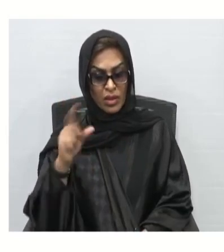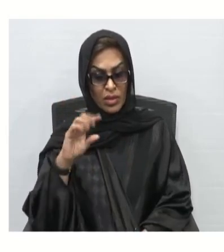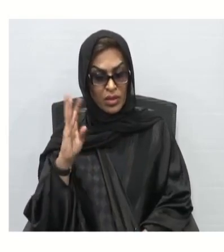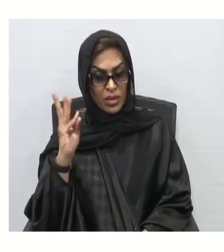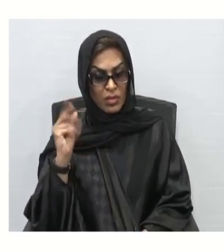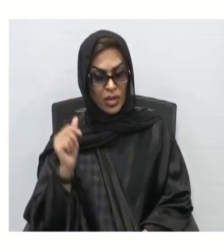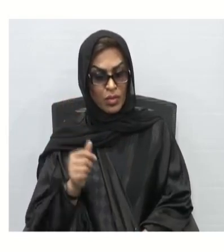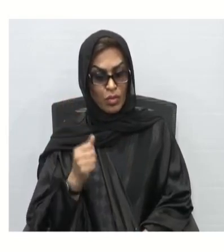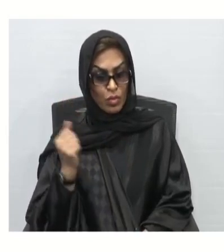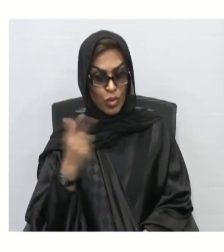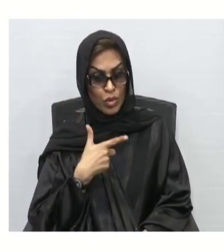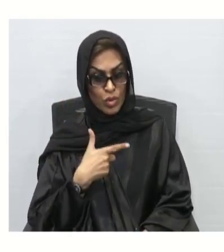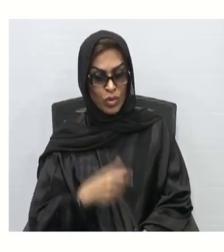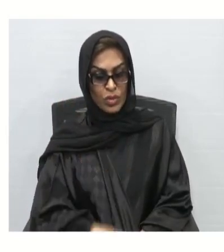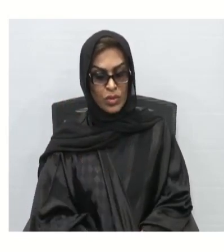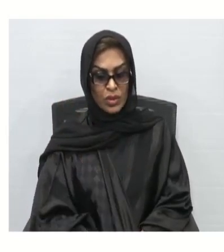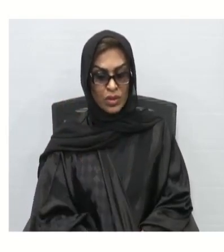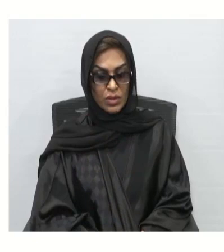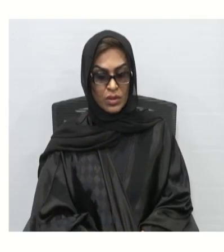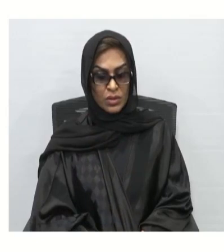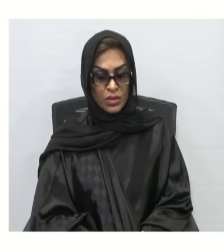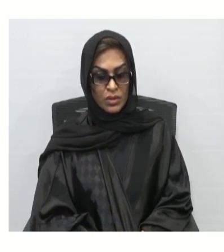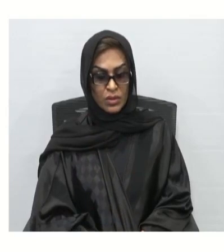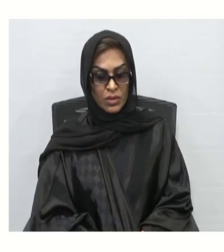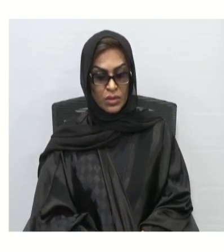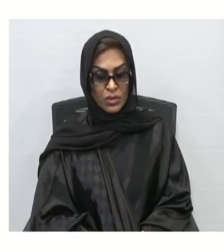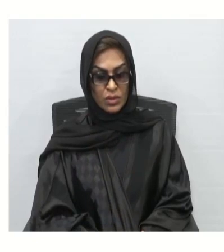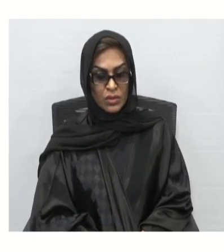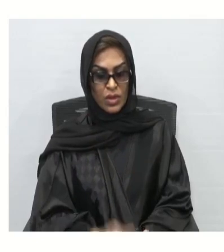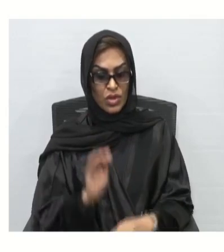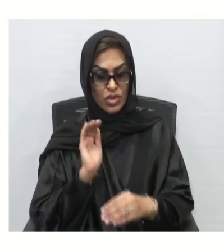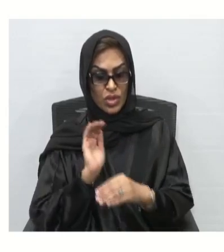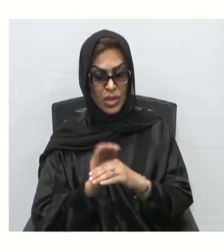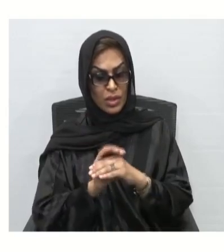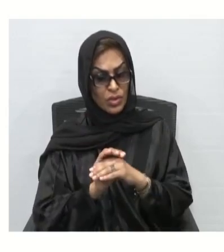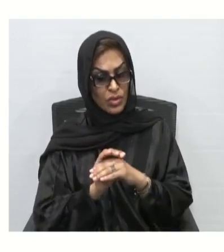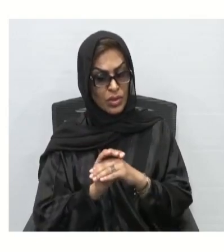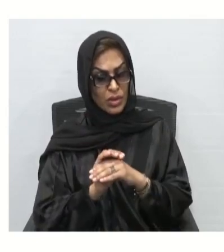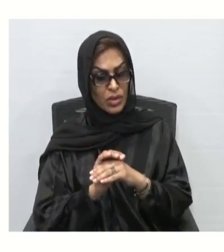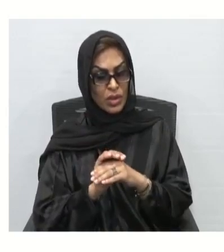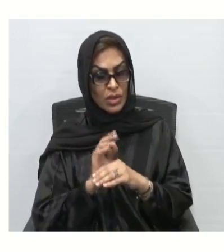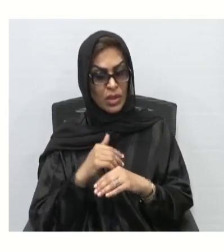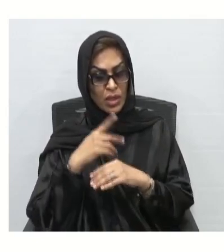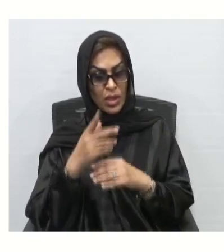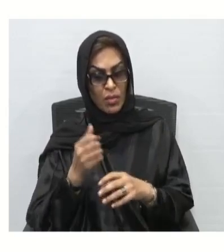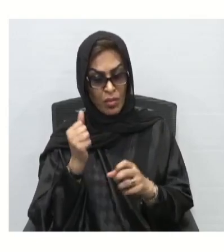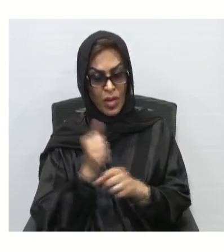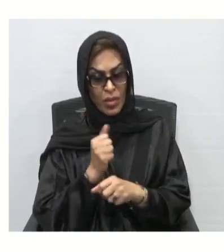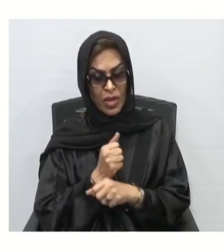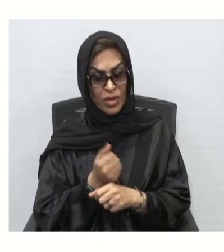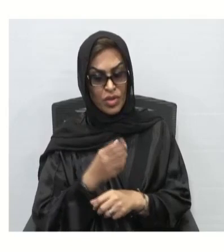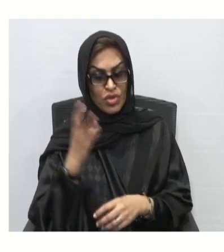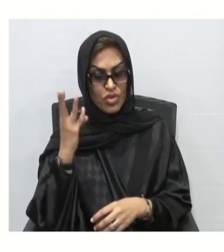العصر الرقمي بيسر وسهوله الان اريد ان اتعرف على